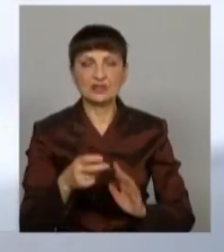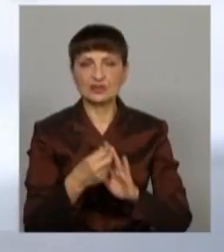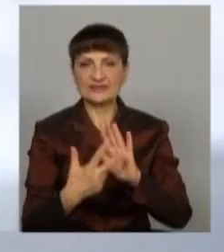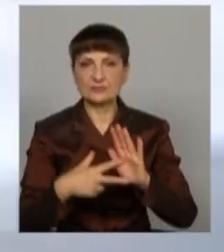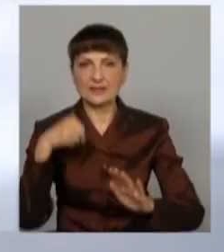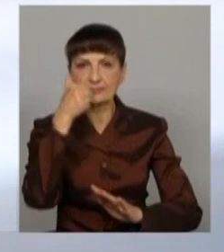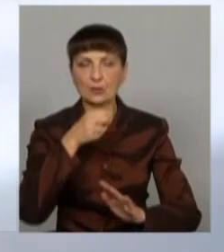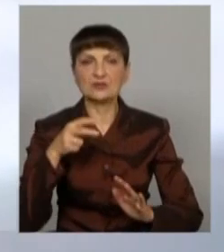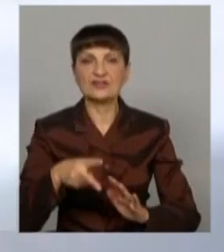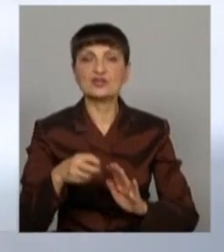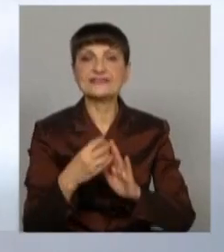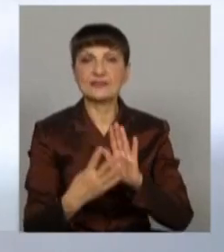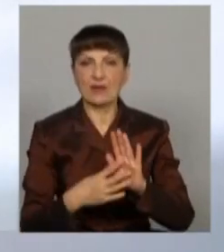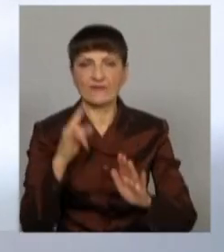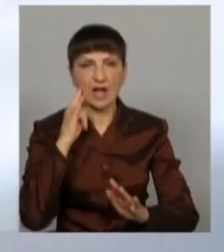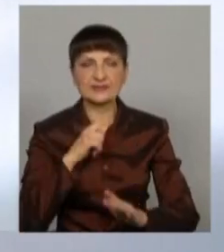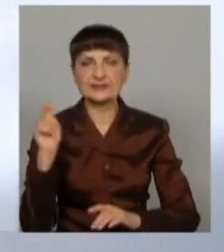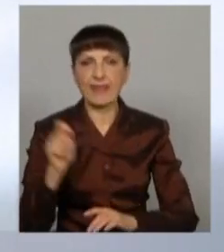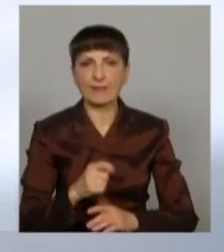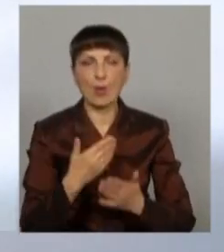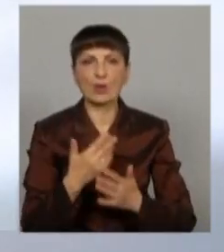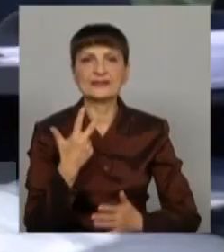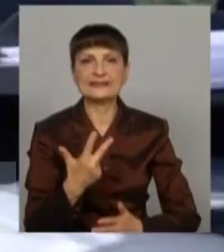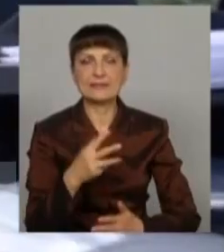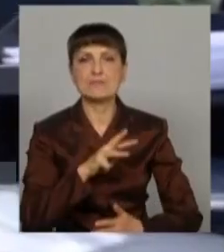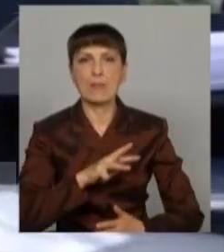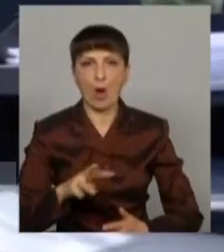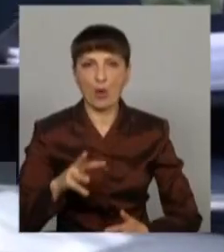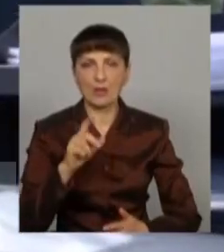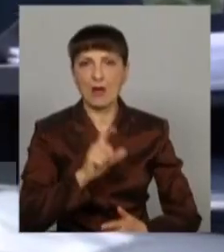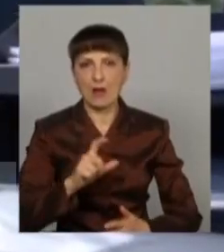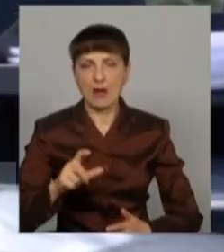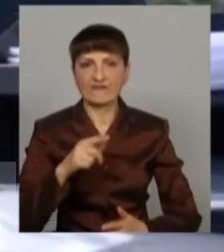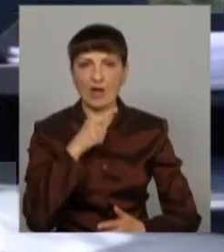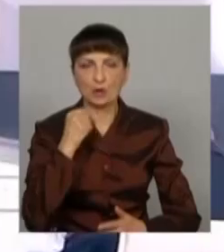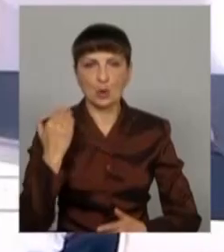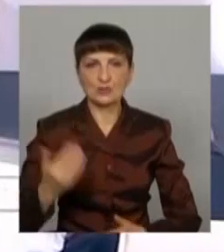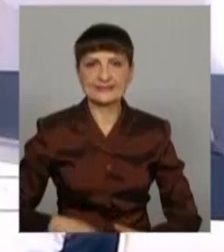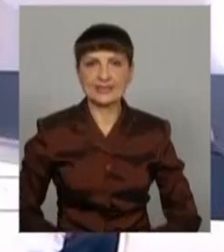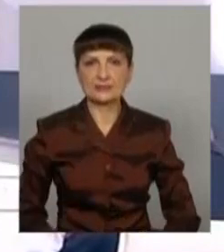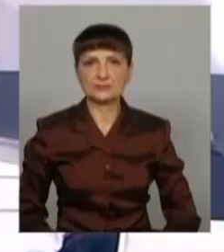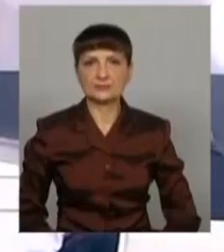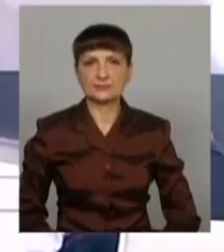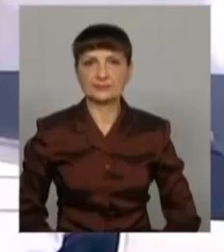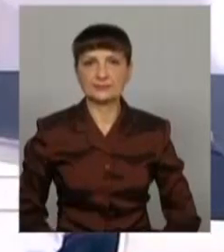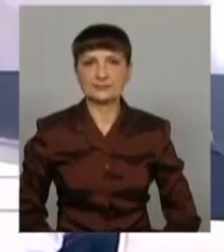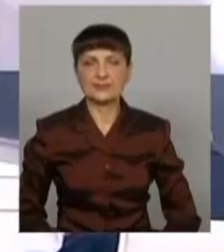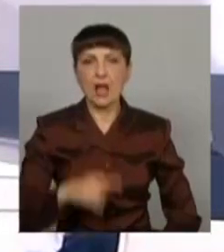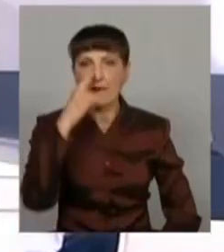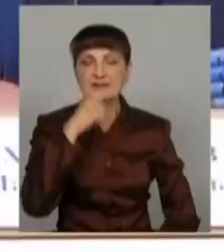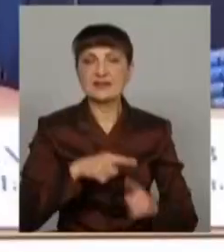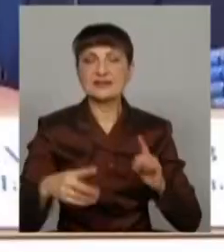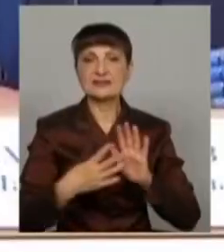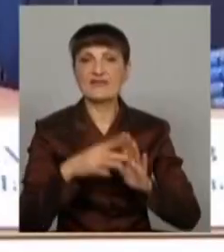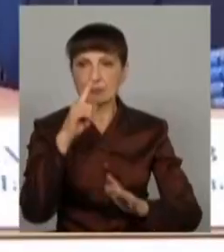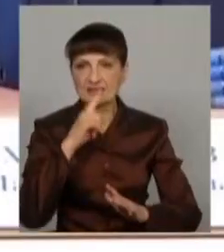2018-19 годах в Казахстан заезжала около 3 млн граждан России Казахстан за 9 месяцев